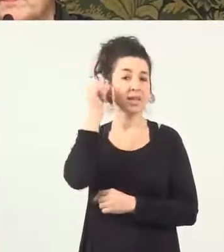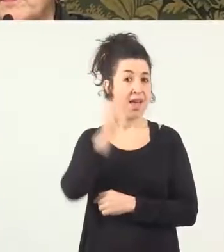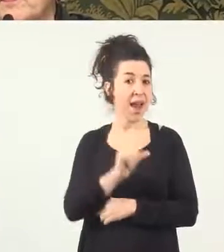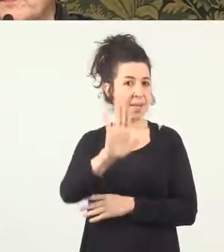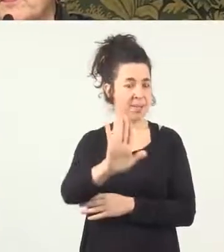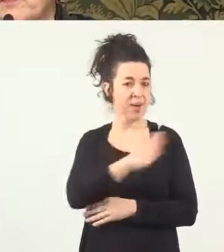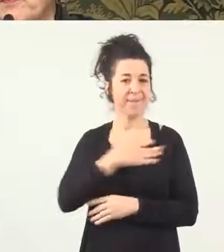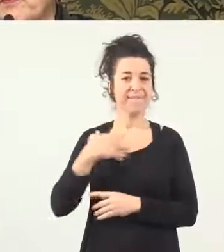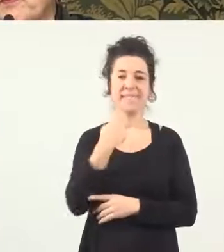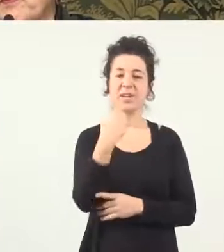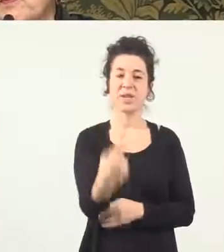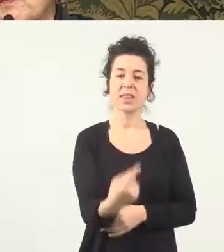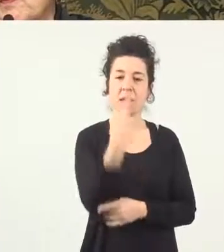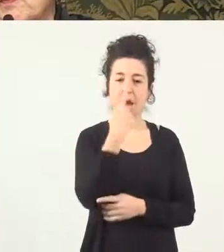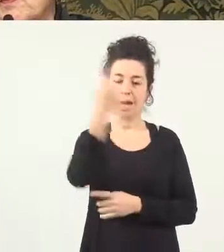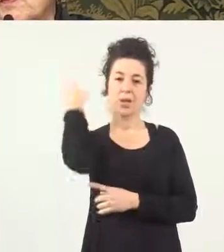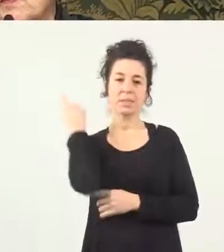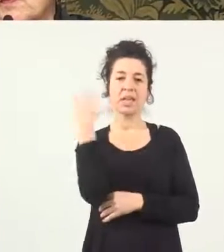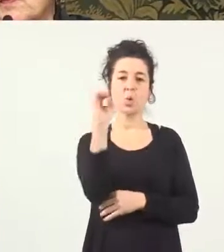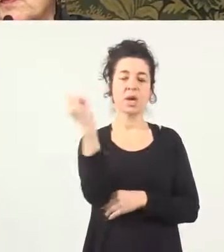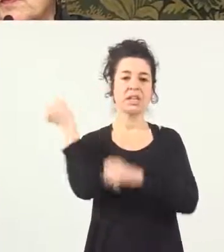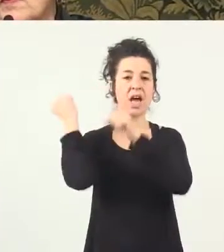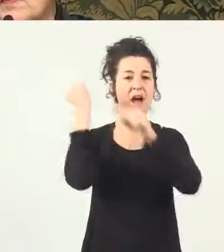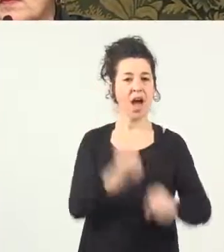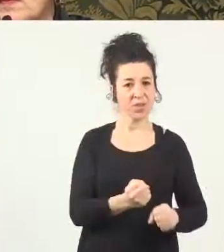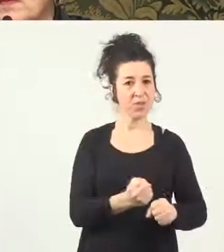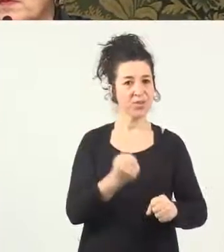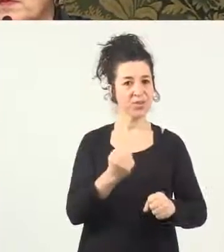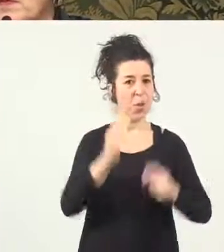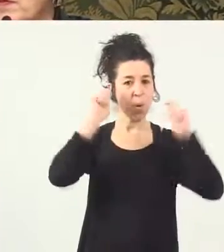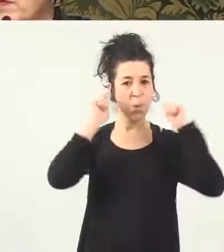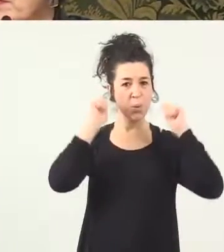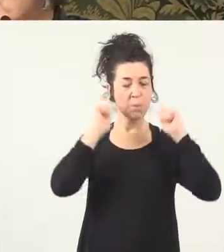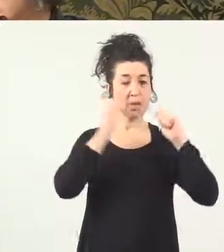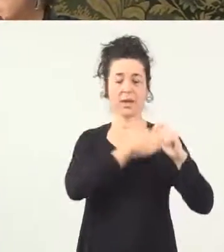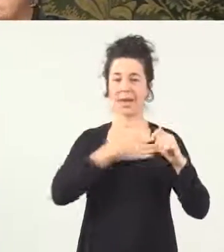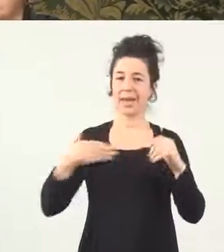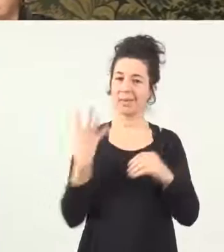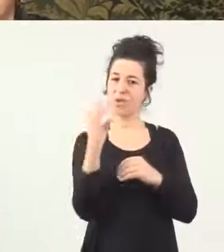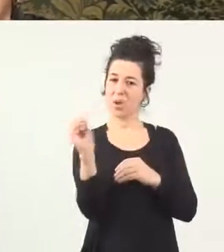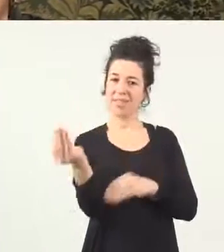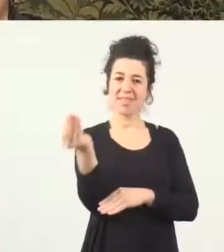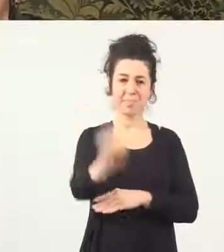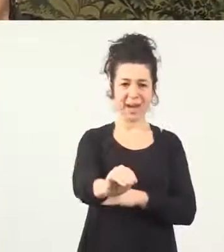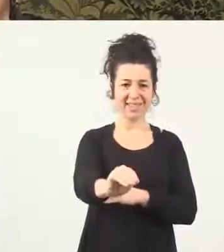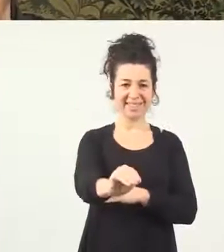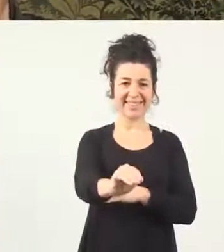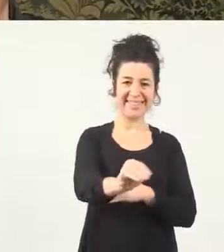iaz 40 urte bete genituen eta asmoa daukagula beste 40